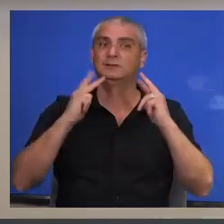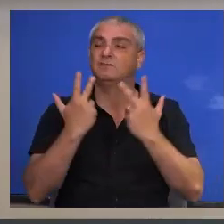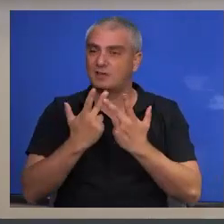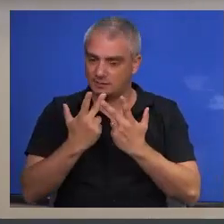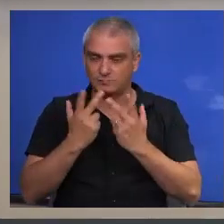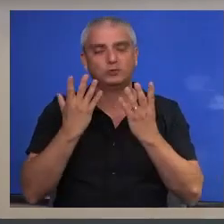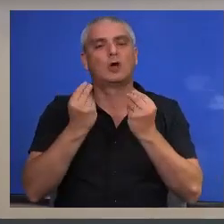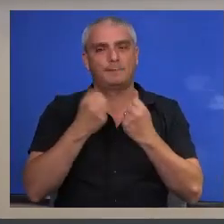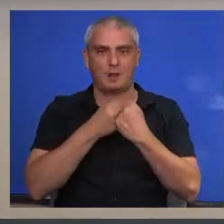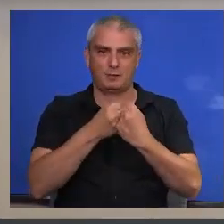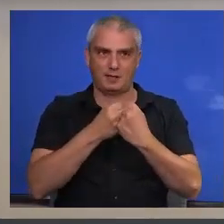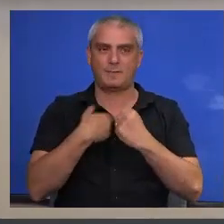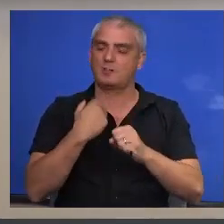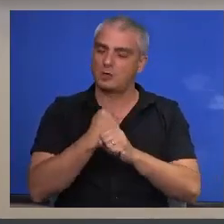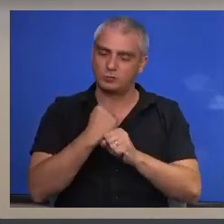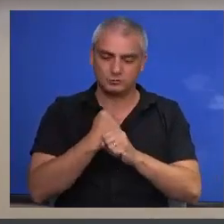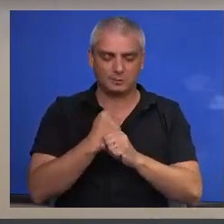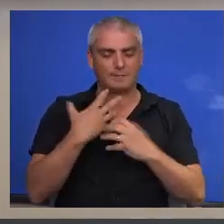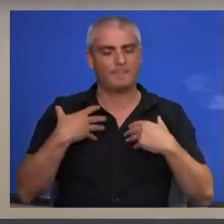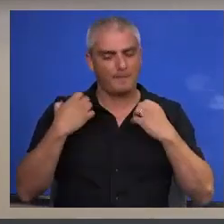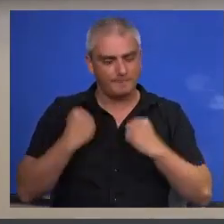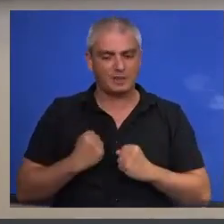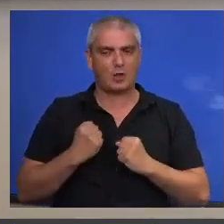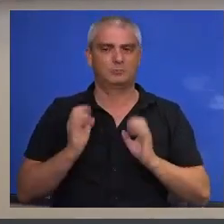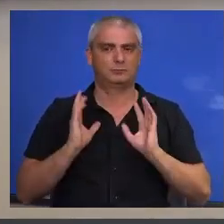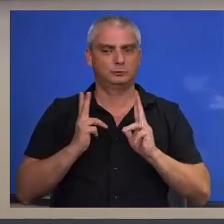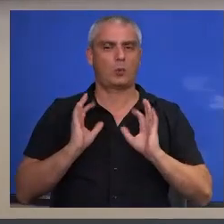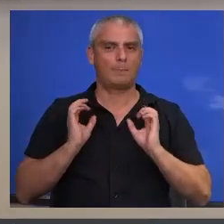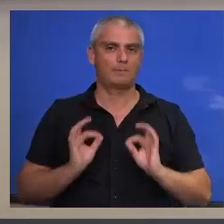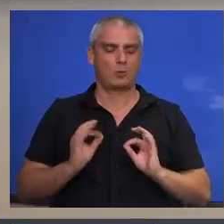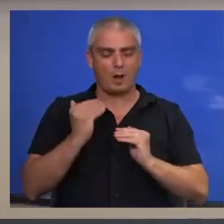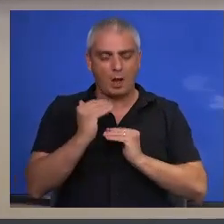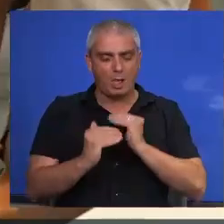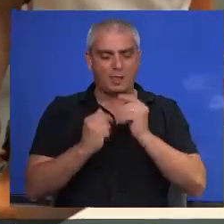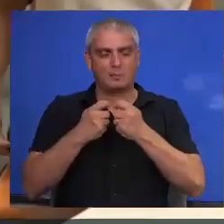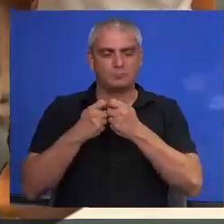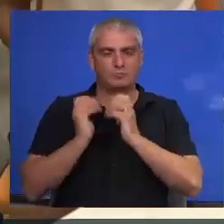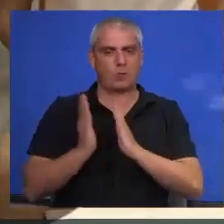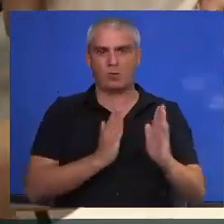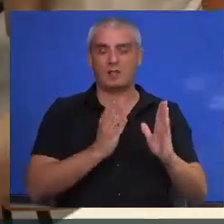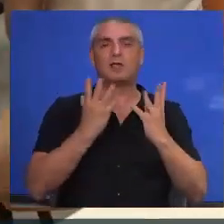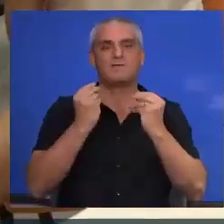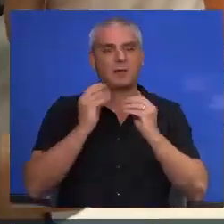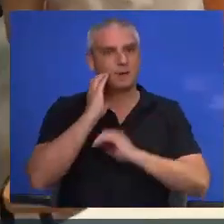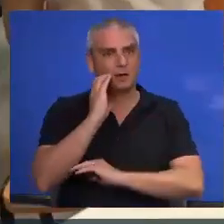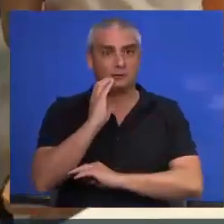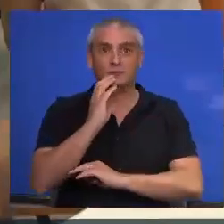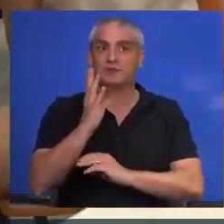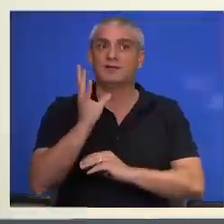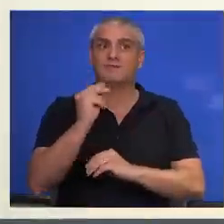אנחנו עושים את זה בביטחון, בבטיחות, לאט, מאורגן ובהרבה קשב. ולצד אורך הרוח